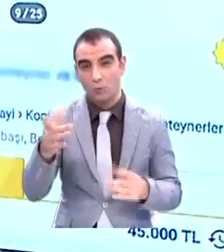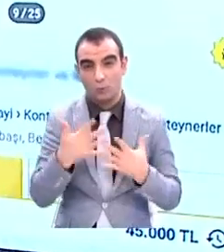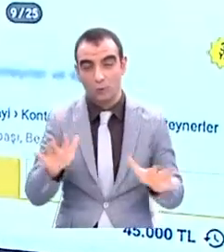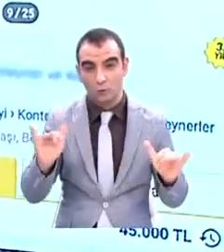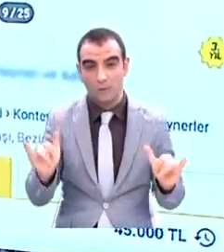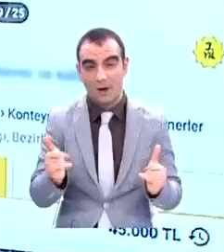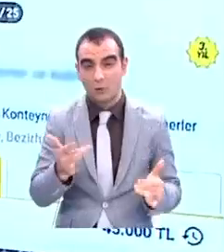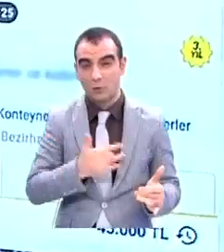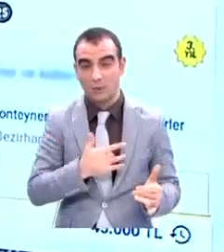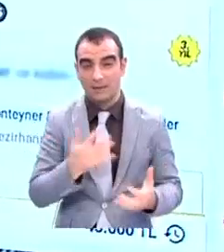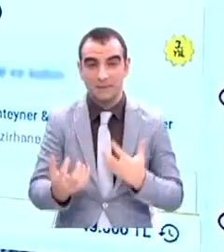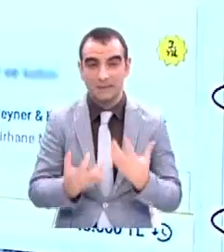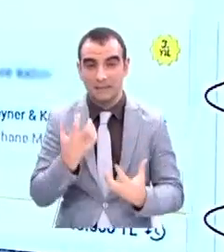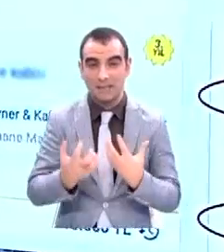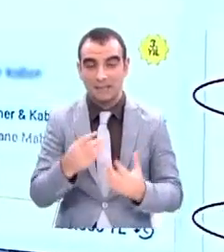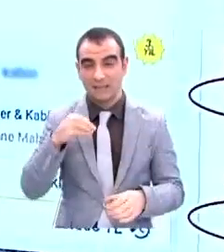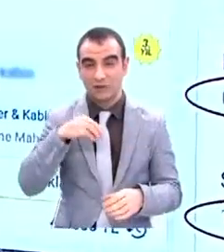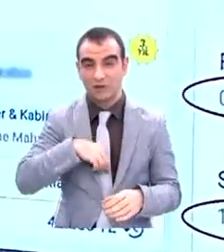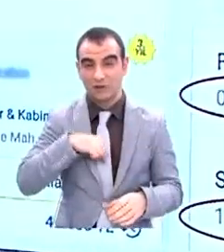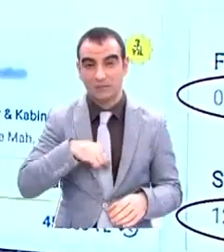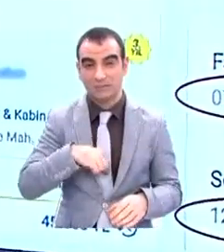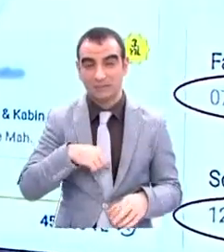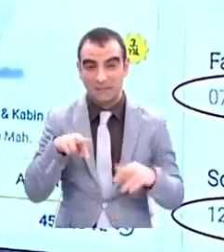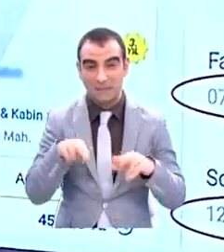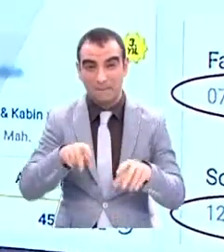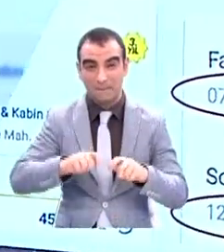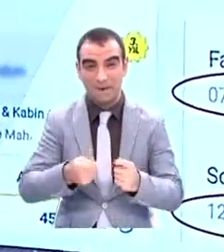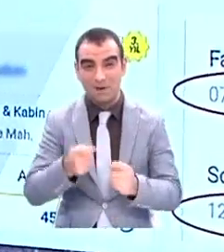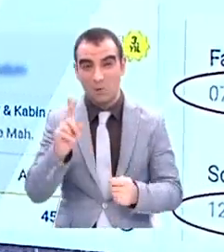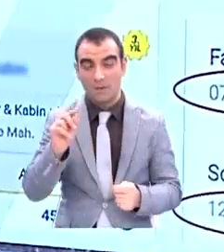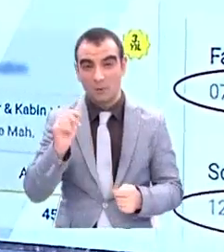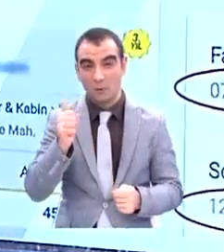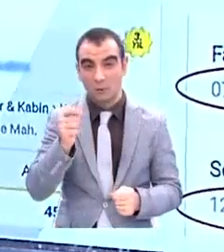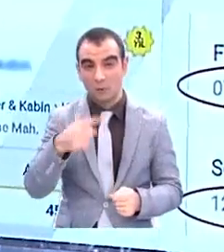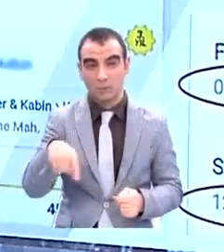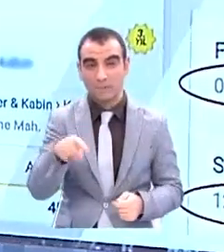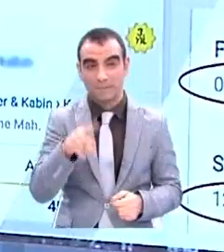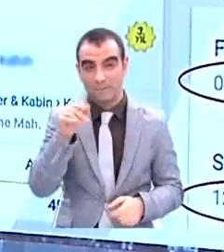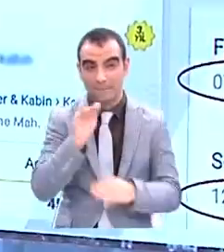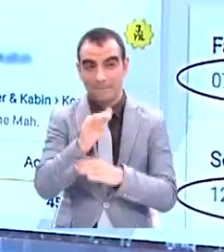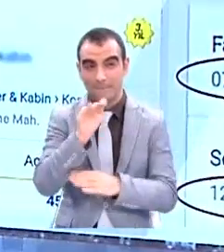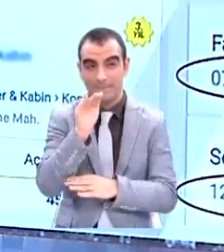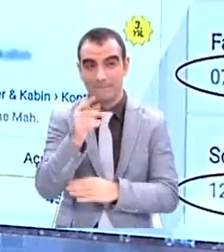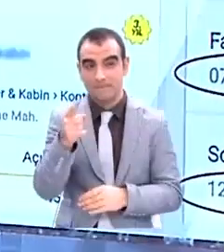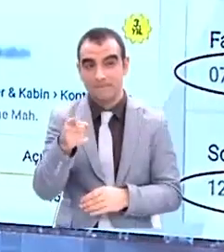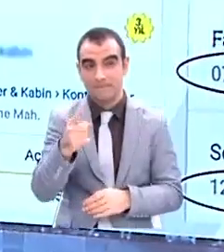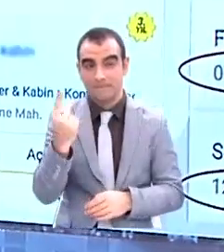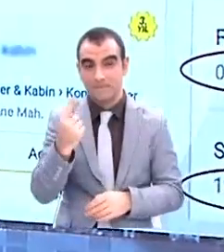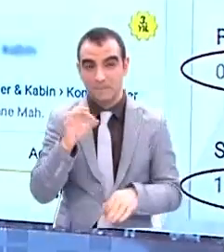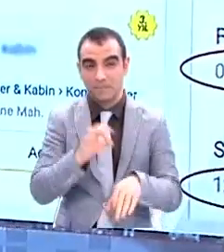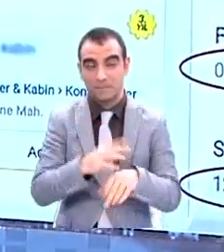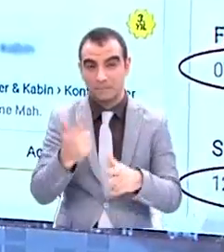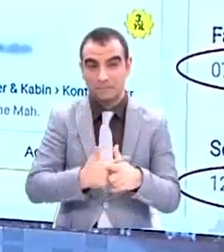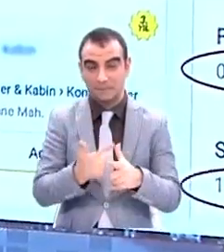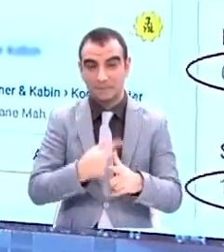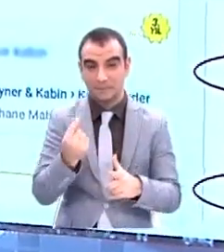facia yüreğimizi yakan içimizi parçalayan o faciana 10 gününde ki yaşanan manzaralar Bunlar fiyatlar artıyor kira